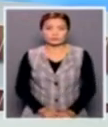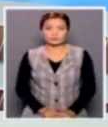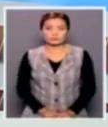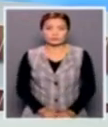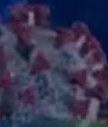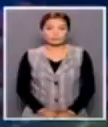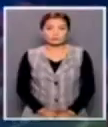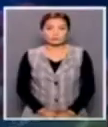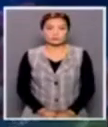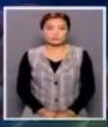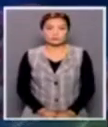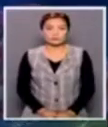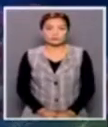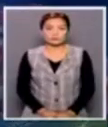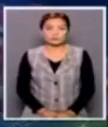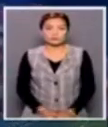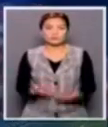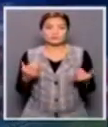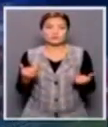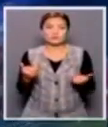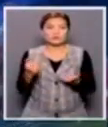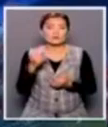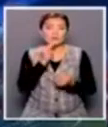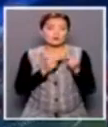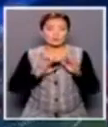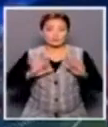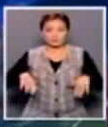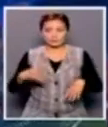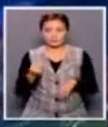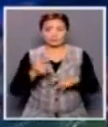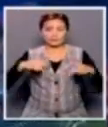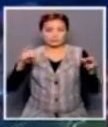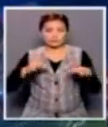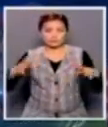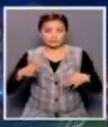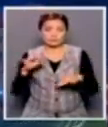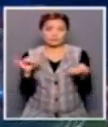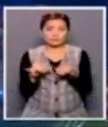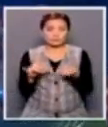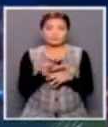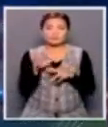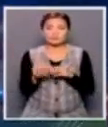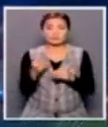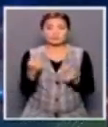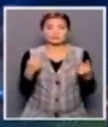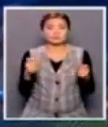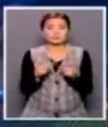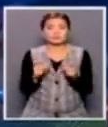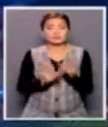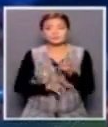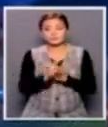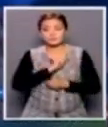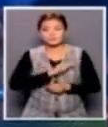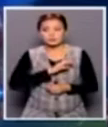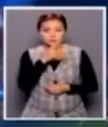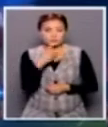тарқатсын. Бүгіннен бастап қоғамдық тамақтану орындарының, мейрамханалар мен асханалардың, сондай-ақ ірі супермаркеттердің